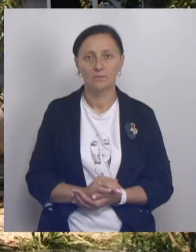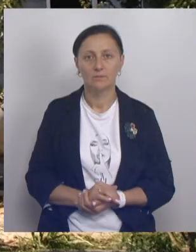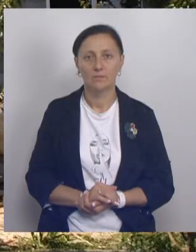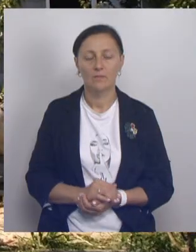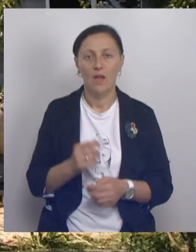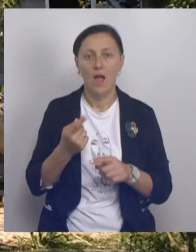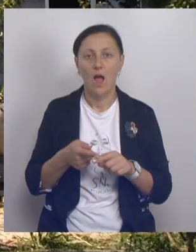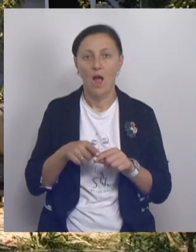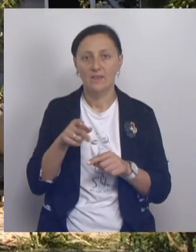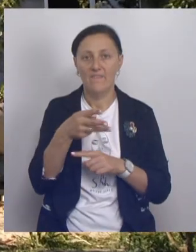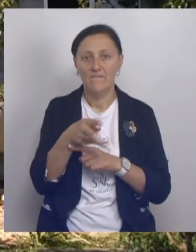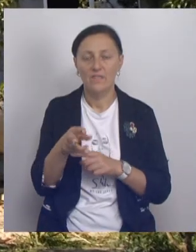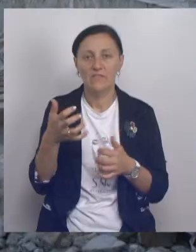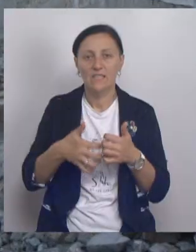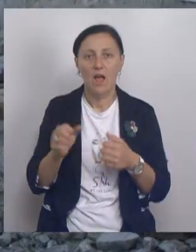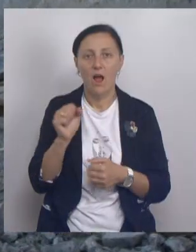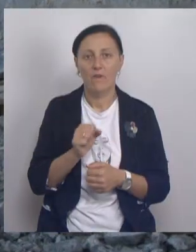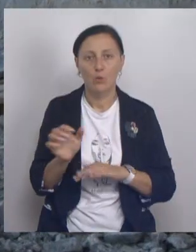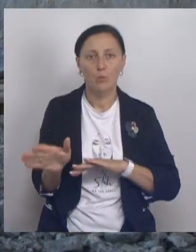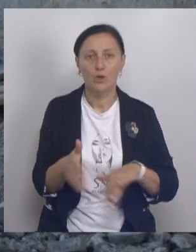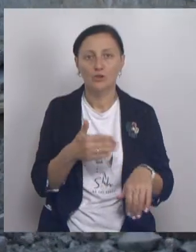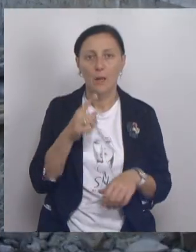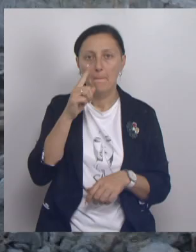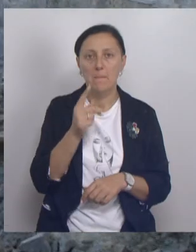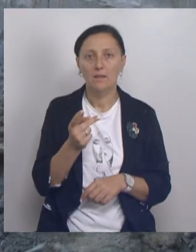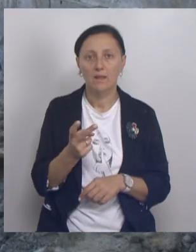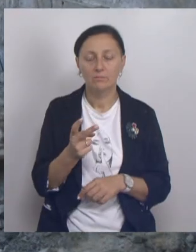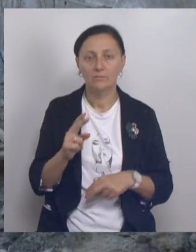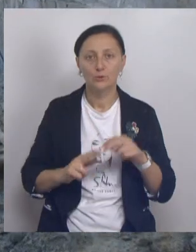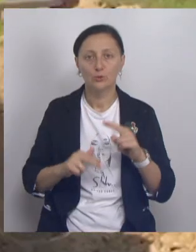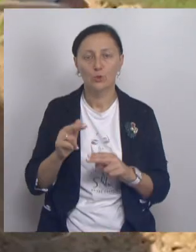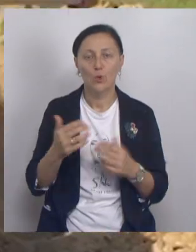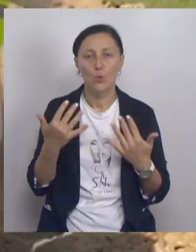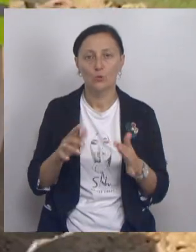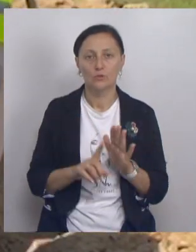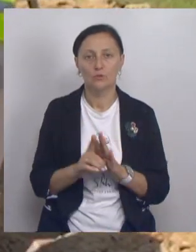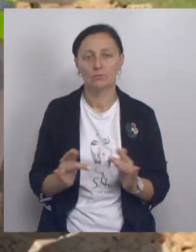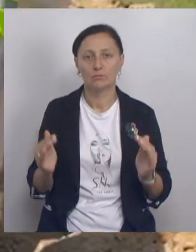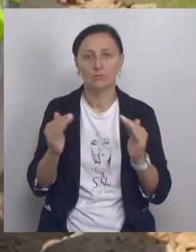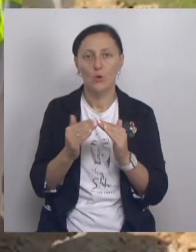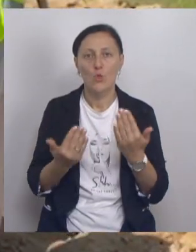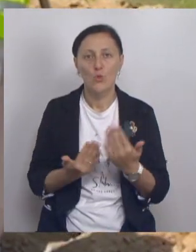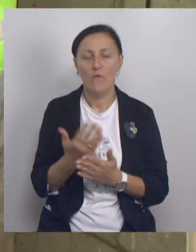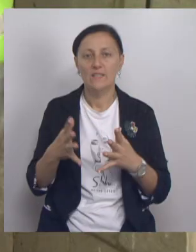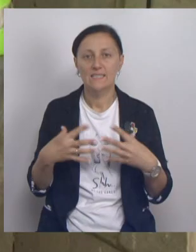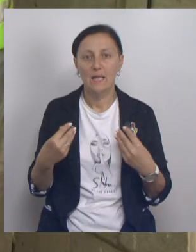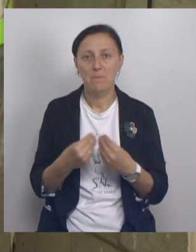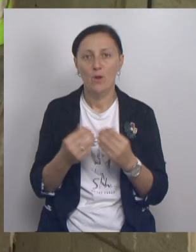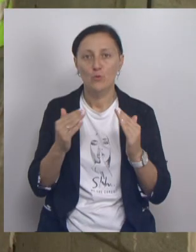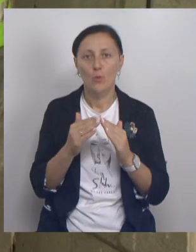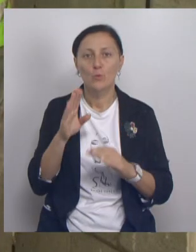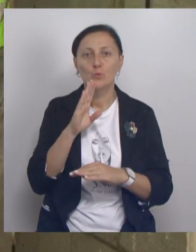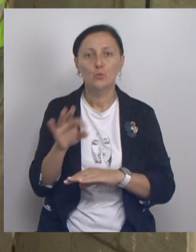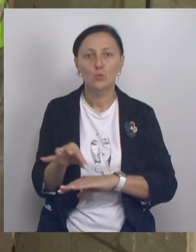А это видео середины августа. Спустя всего 1,5 месяца стройки уже четко вырисовывался облик нового семейного гнездышка